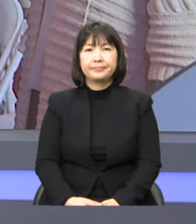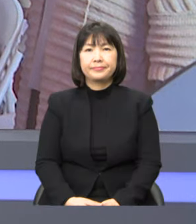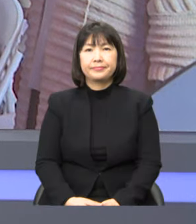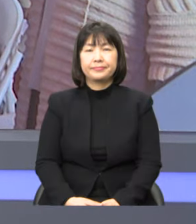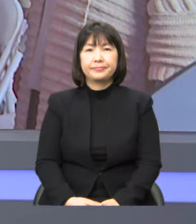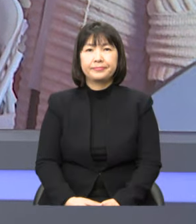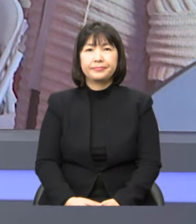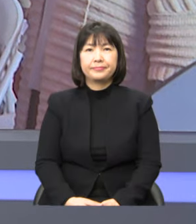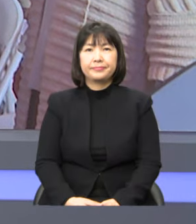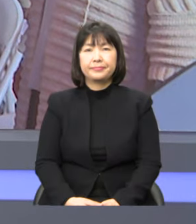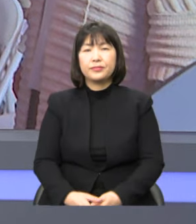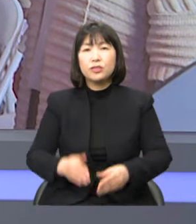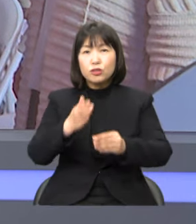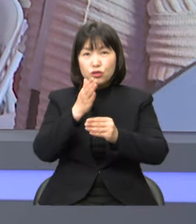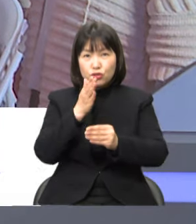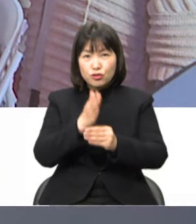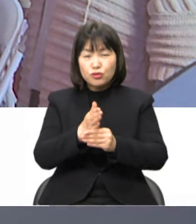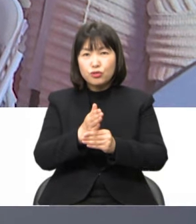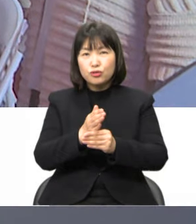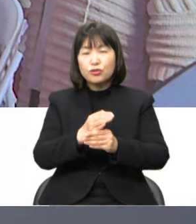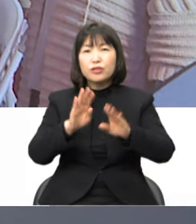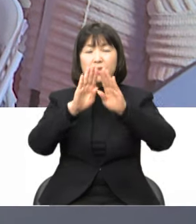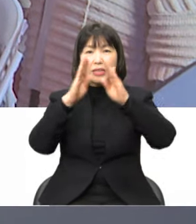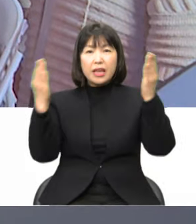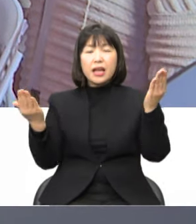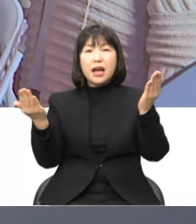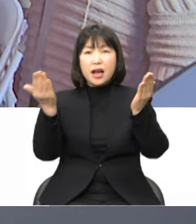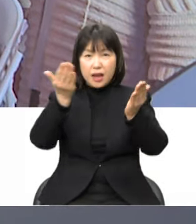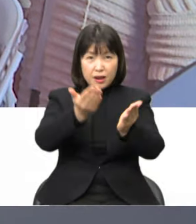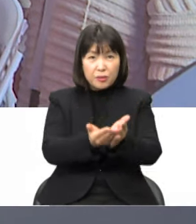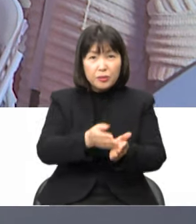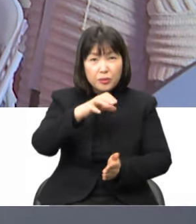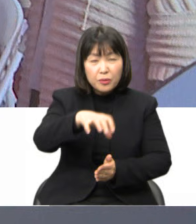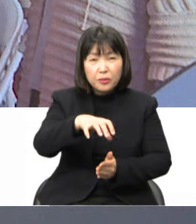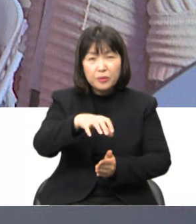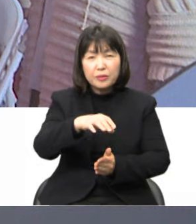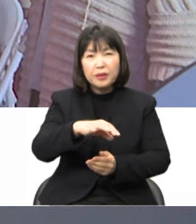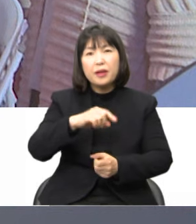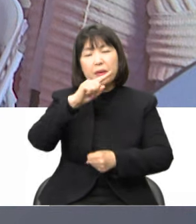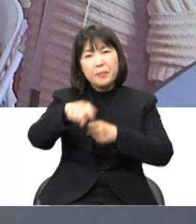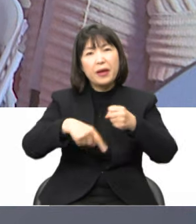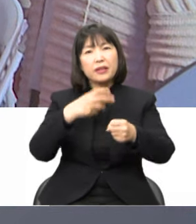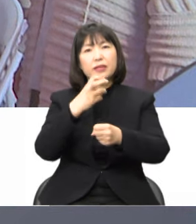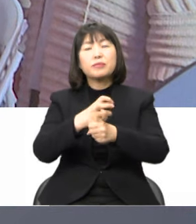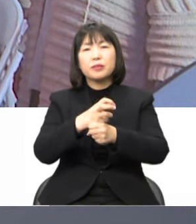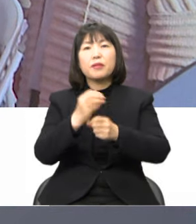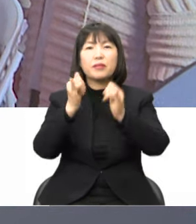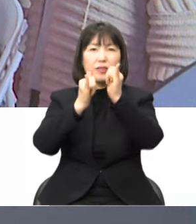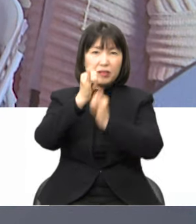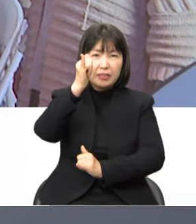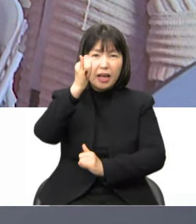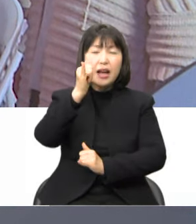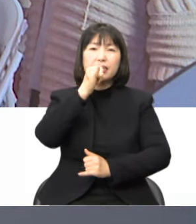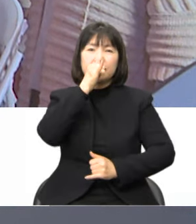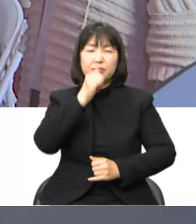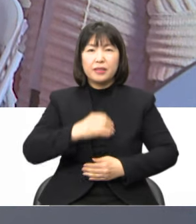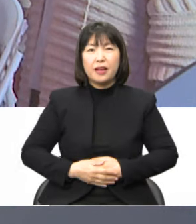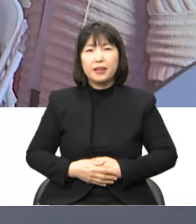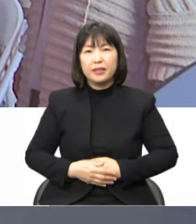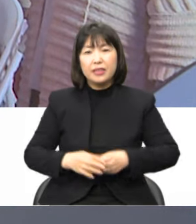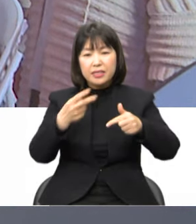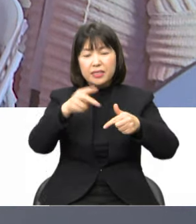이입니다 중국 개항장 일때는 130여년의 역사를 고스란히 간직하고 있는데요